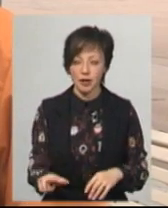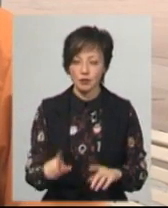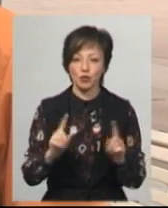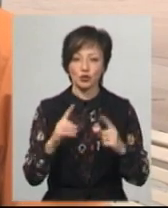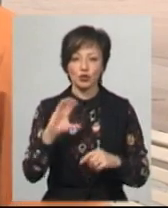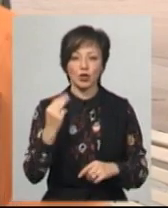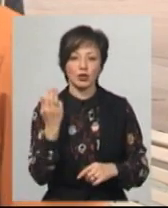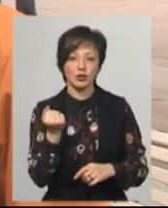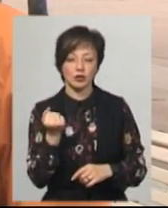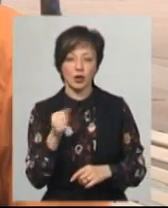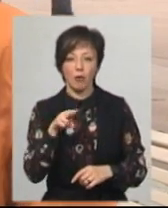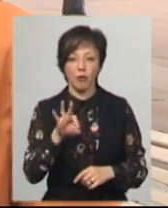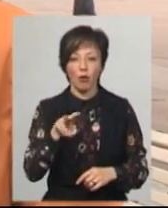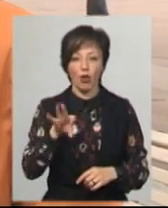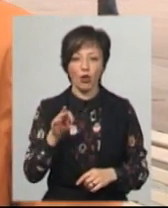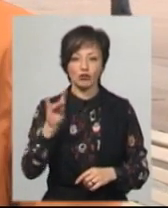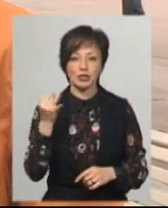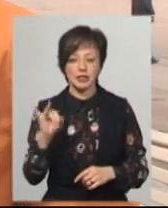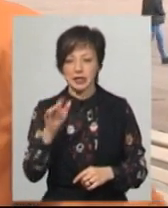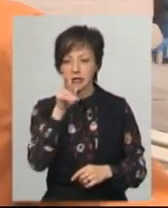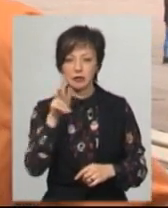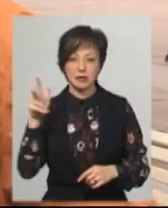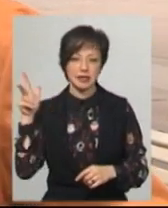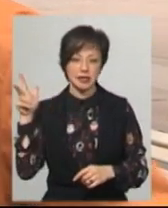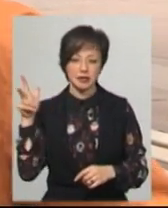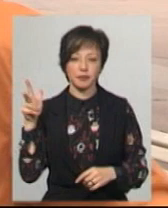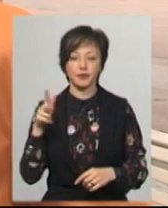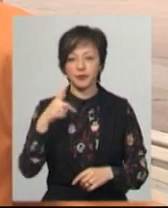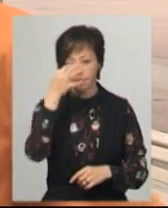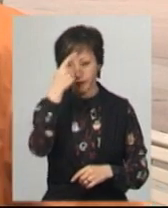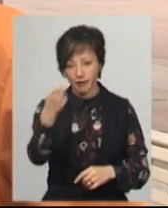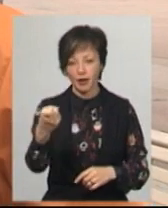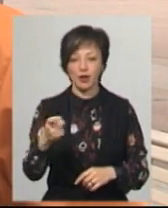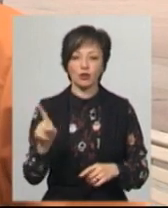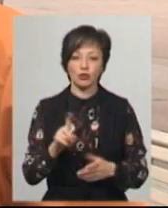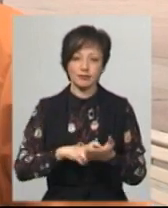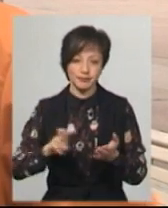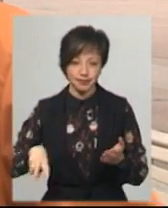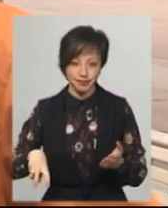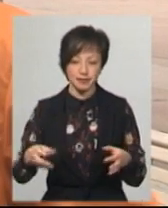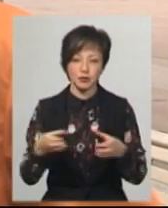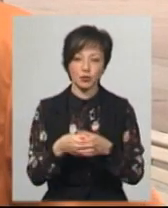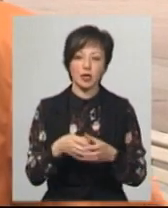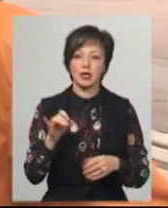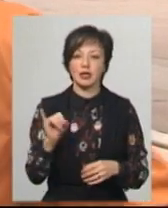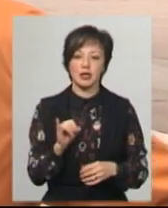Положинський вже 3 місяці тому оголосив про те, що він йде з гурту «Тартак».